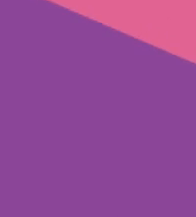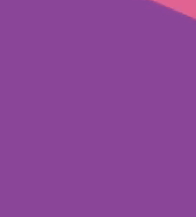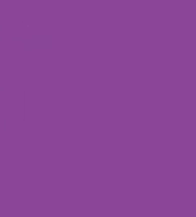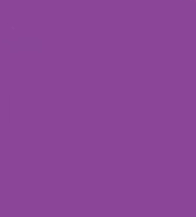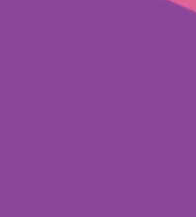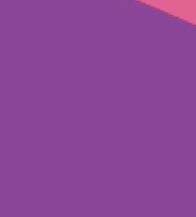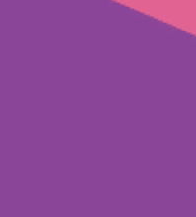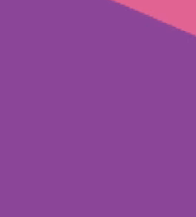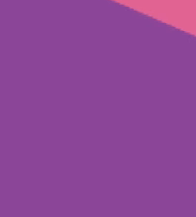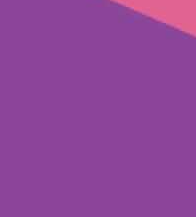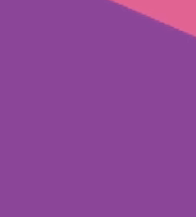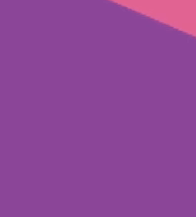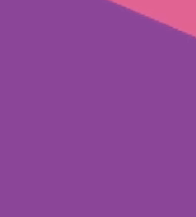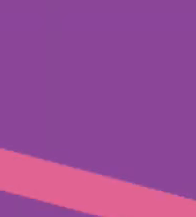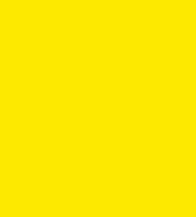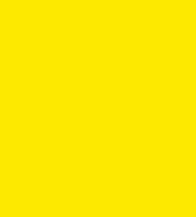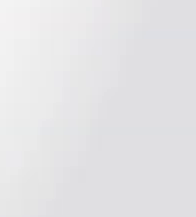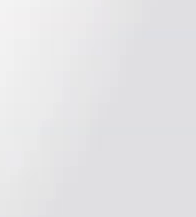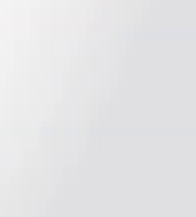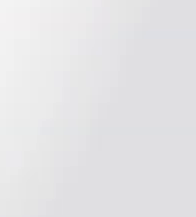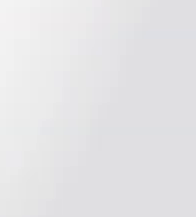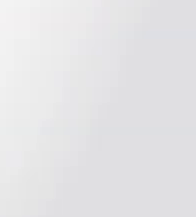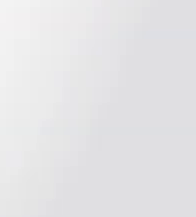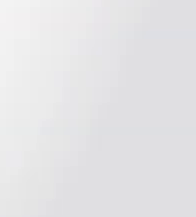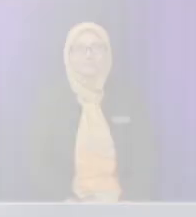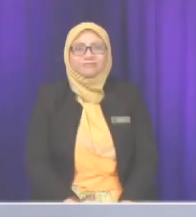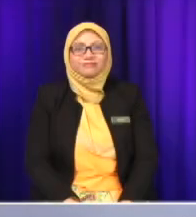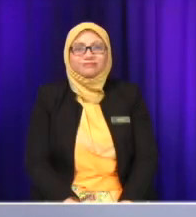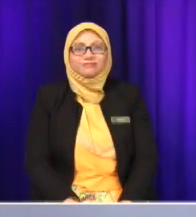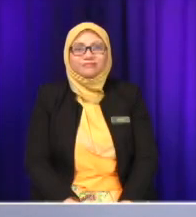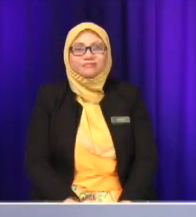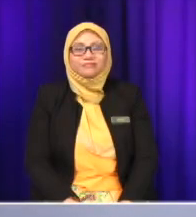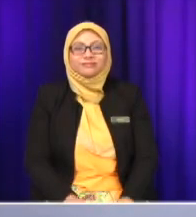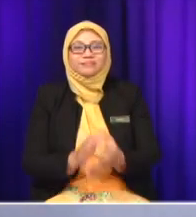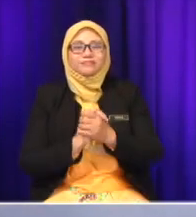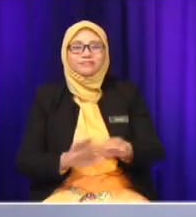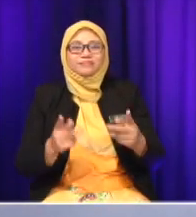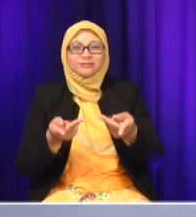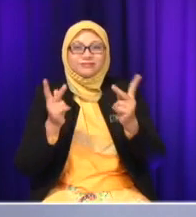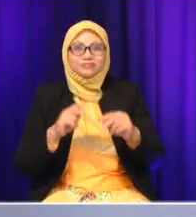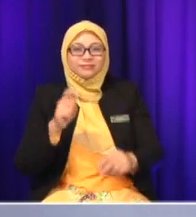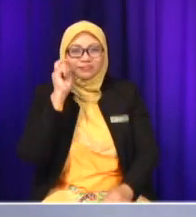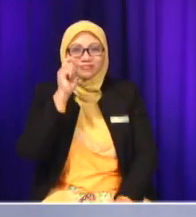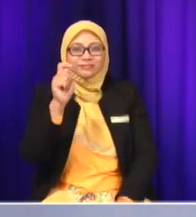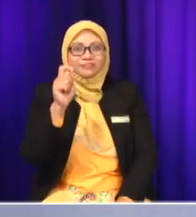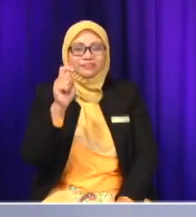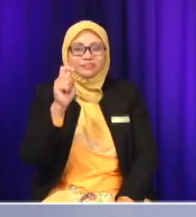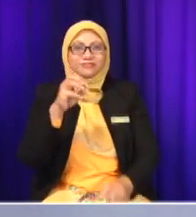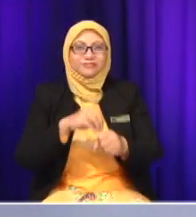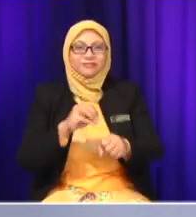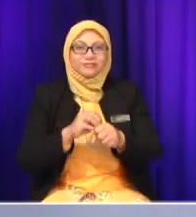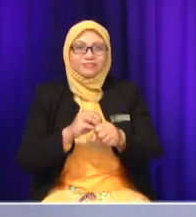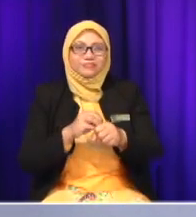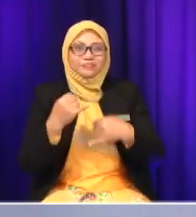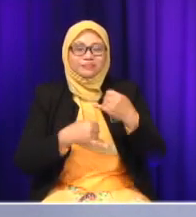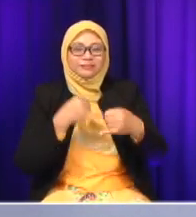KPM Didik TV KPM selamat kembali menonton Didik TV KPM dalam sukses SPM 2022